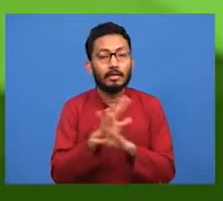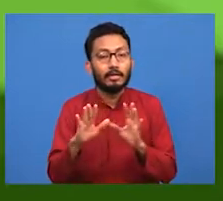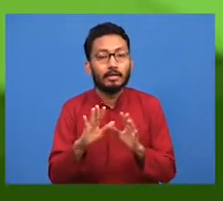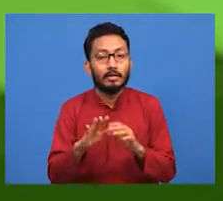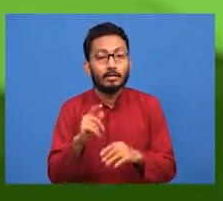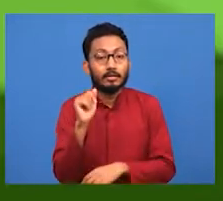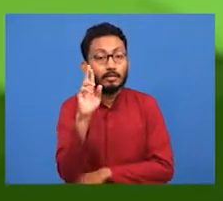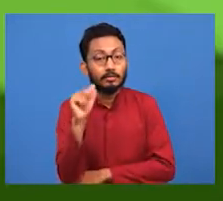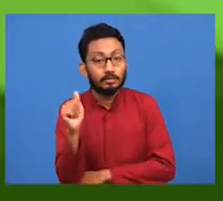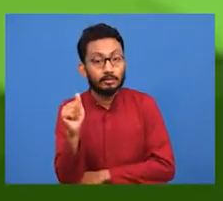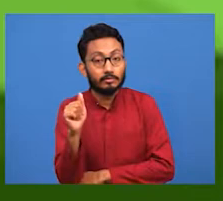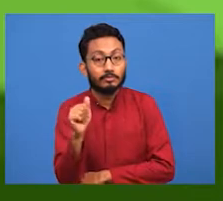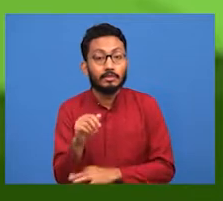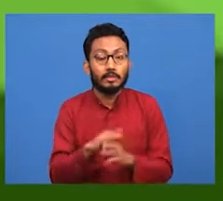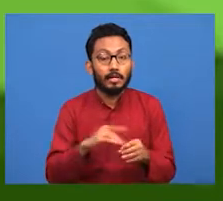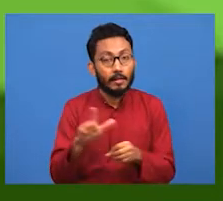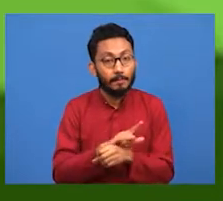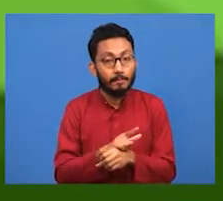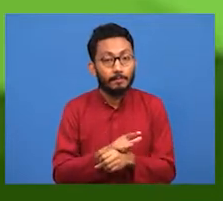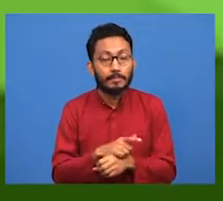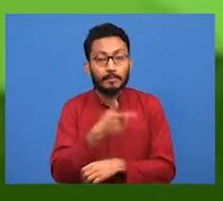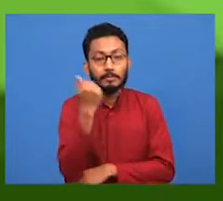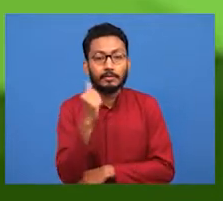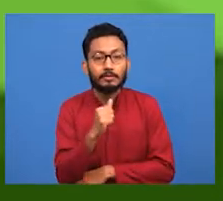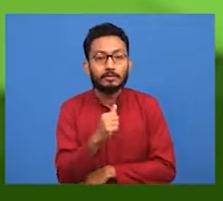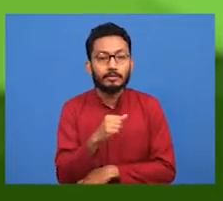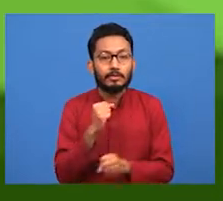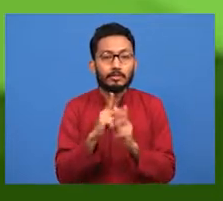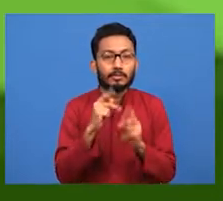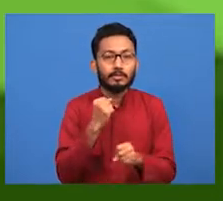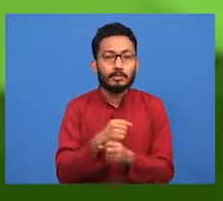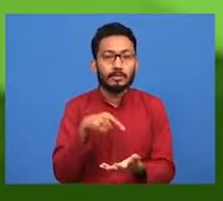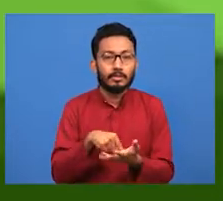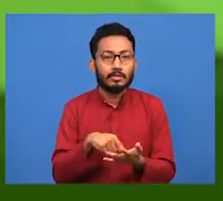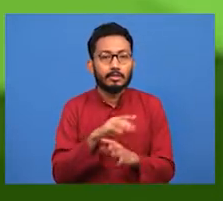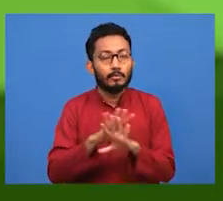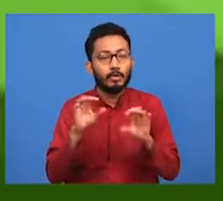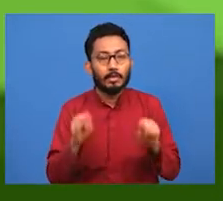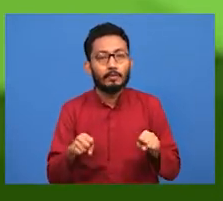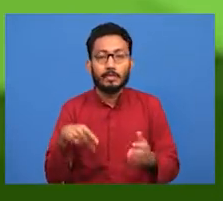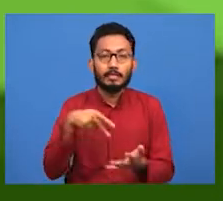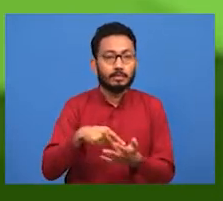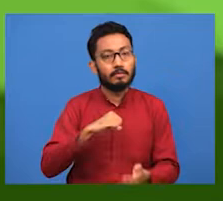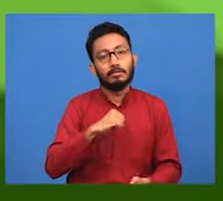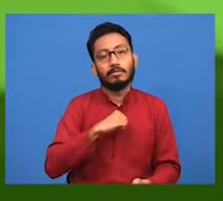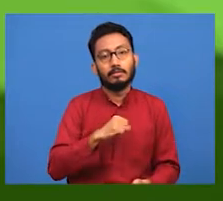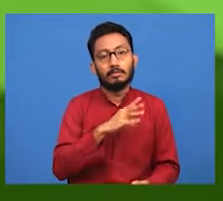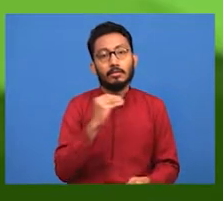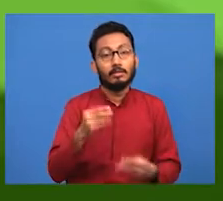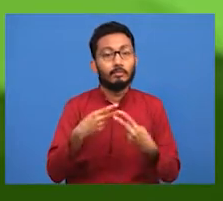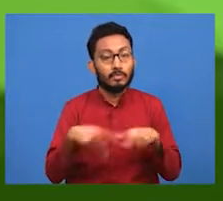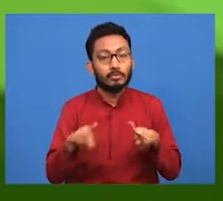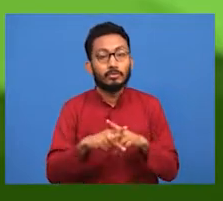berpelengkap kerana kata kerja ini tidak boleh berdiri sendiri dan memerlukan